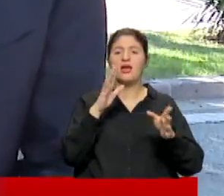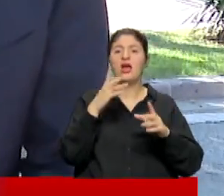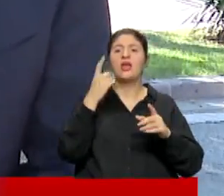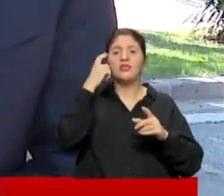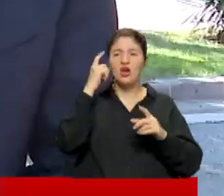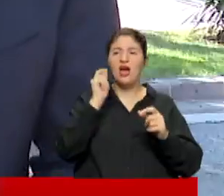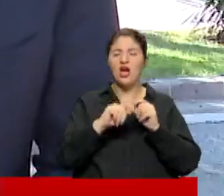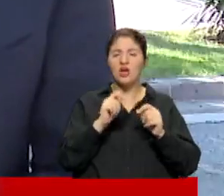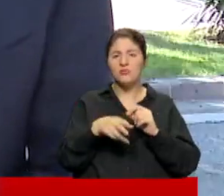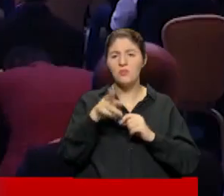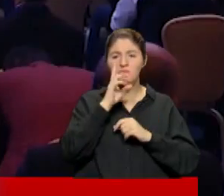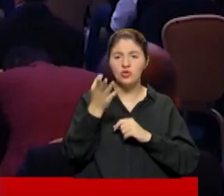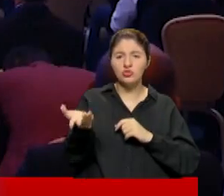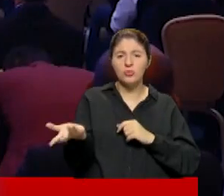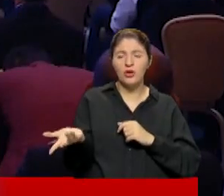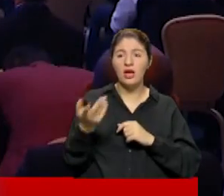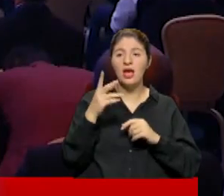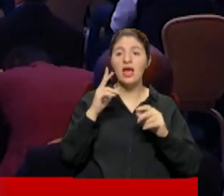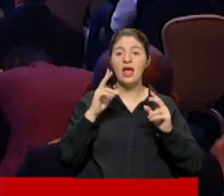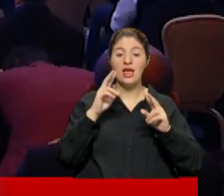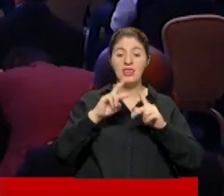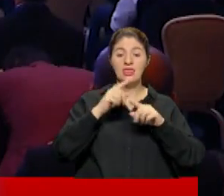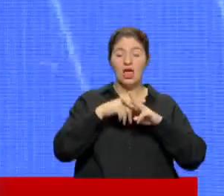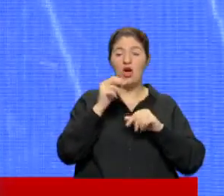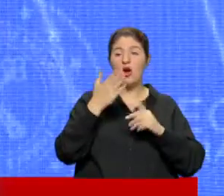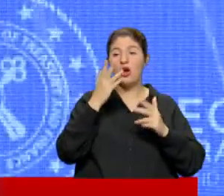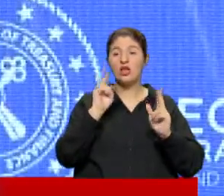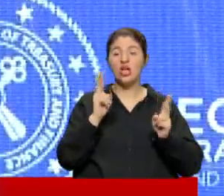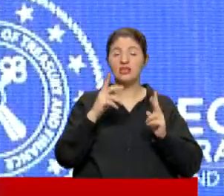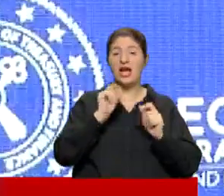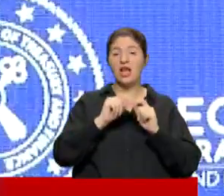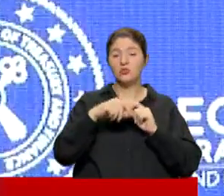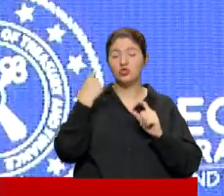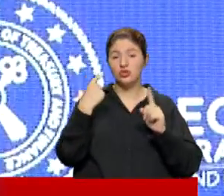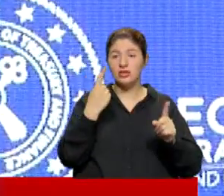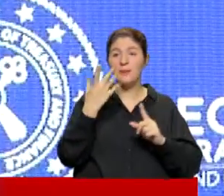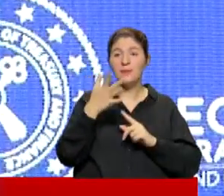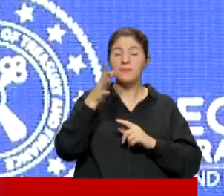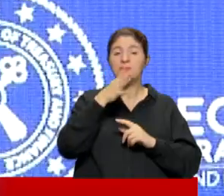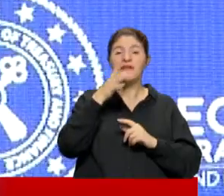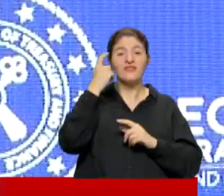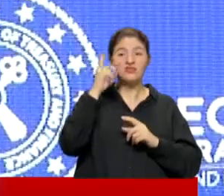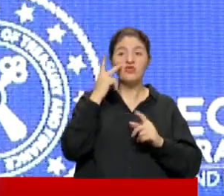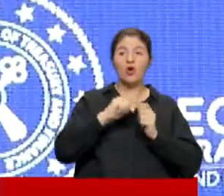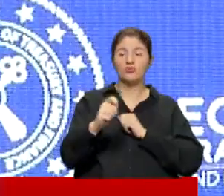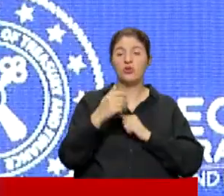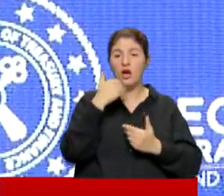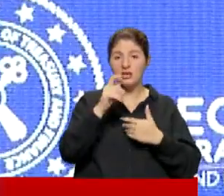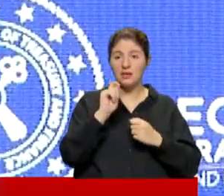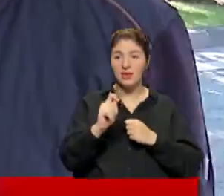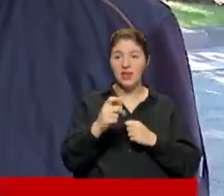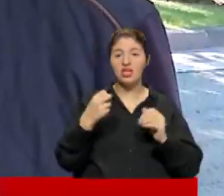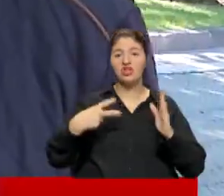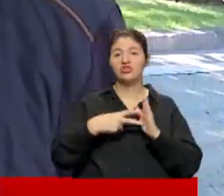programının bir sonucudur neoklasik ekonomi düşüncesinden epistemolojik bir kopuşu temsil eden heterodoks